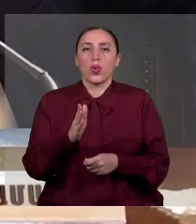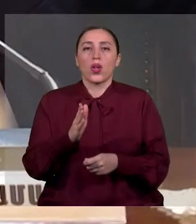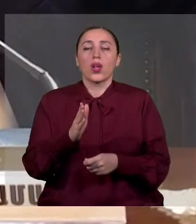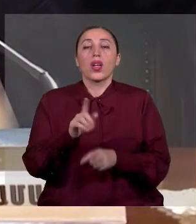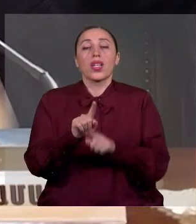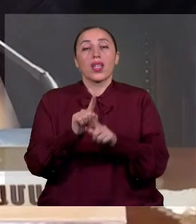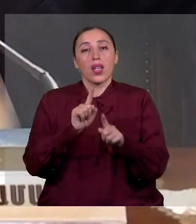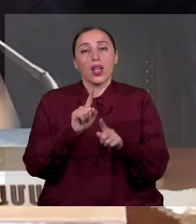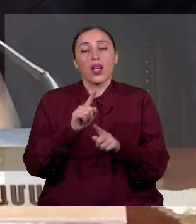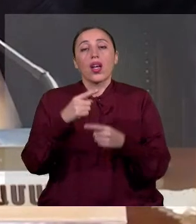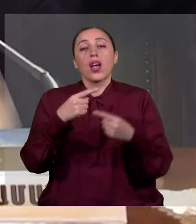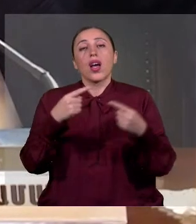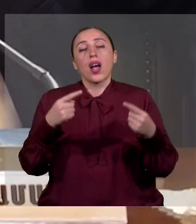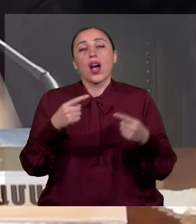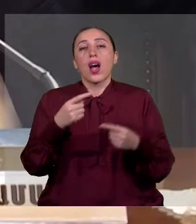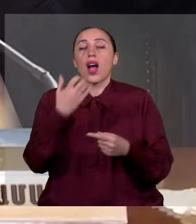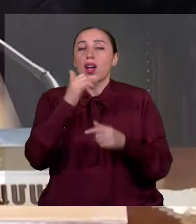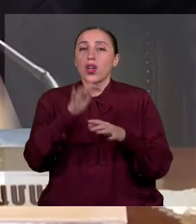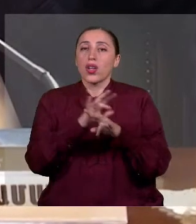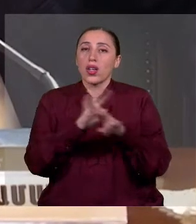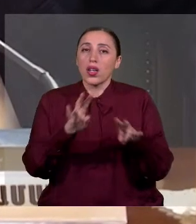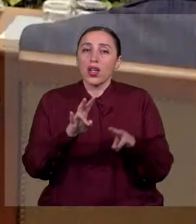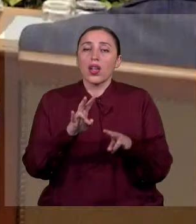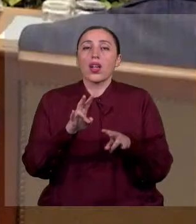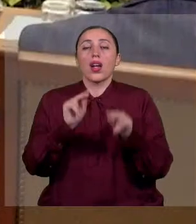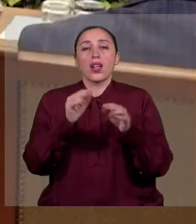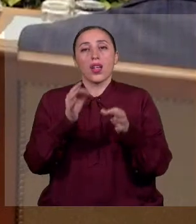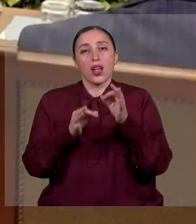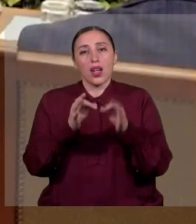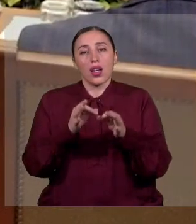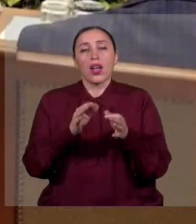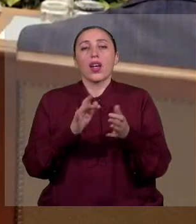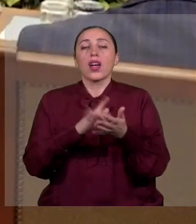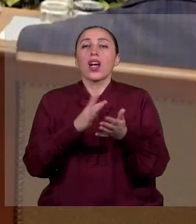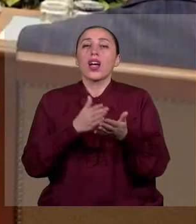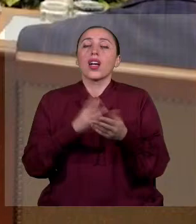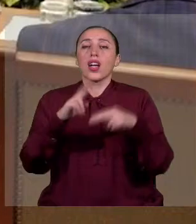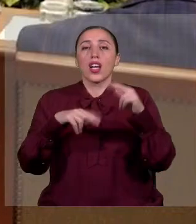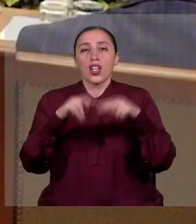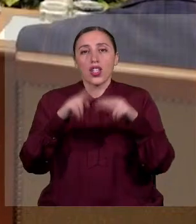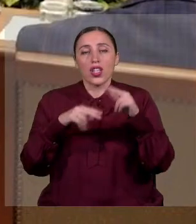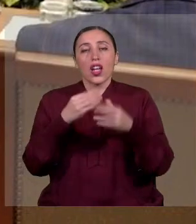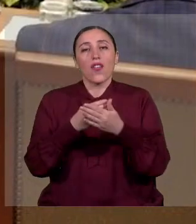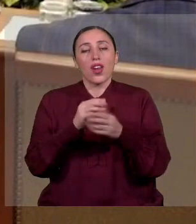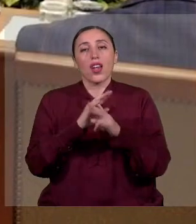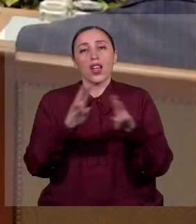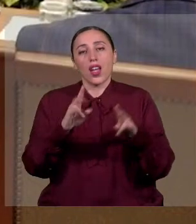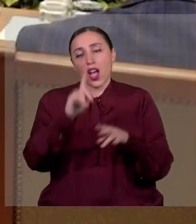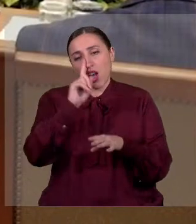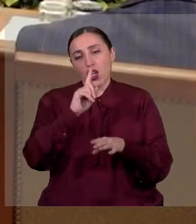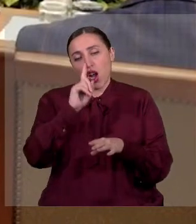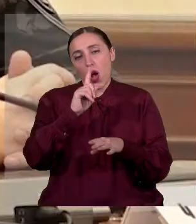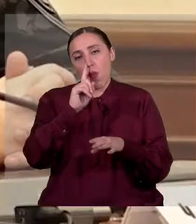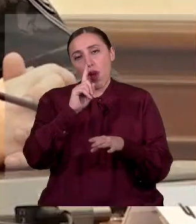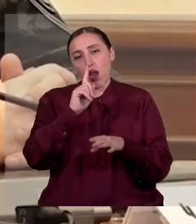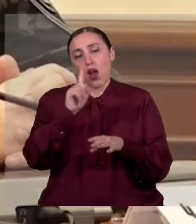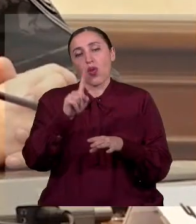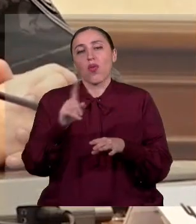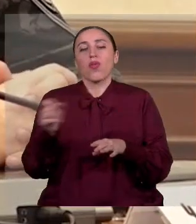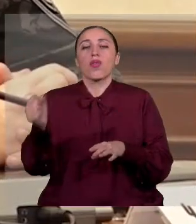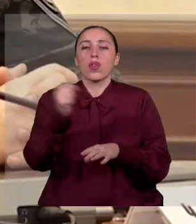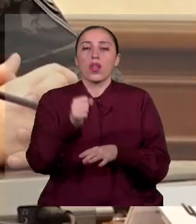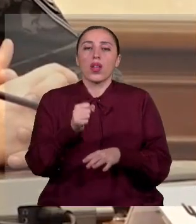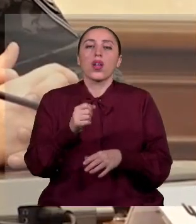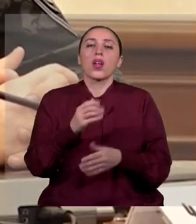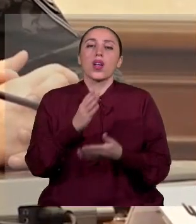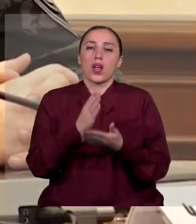մյուս արտաքին գործերի, արդարադատության, քաղաքաշինության ու ֆինանսների նախարարները նշանակվել են ժամանակավոր պաշտոնակատարներ։ Մենք պաշտոն